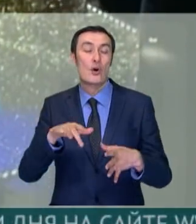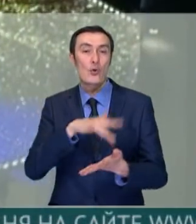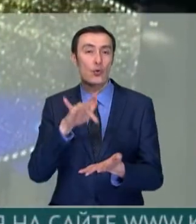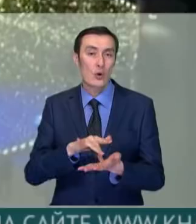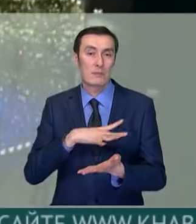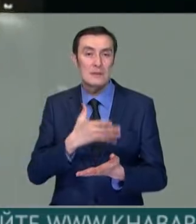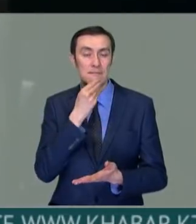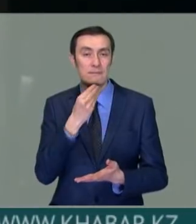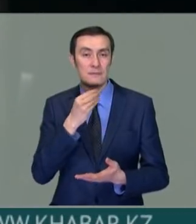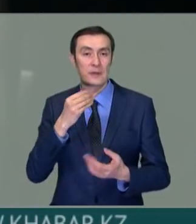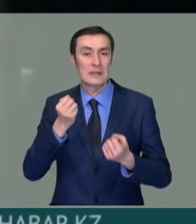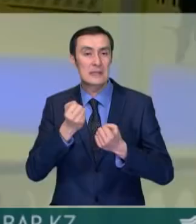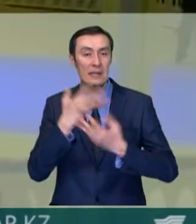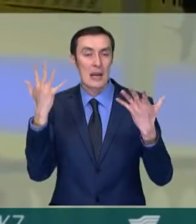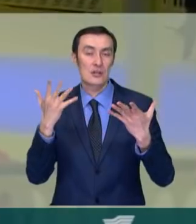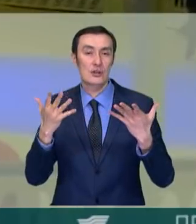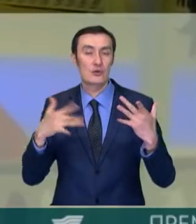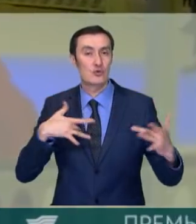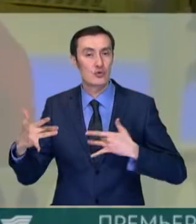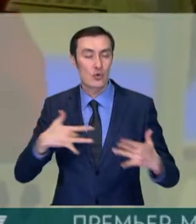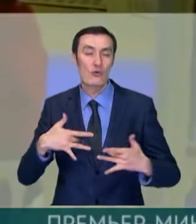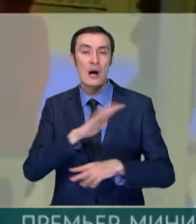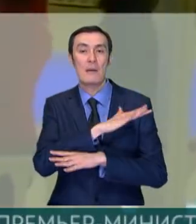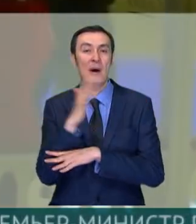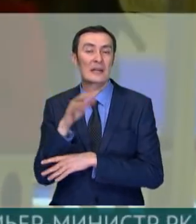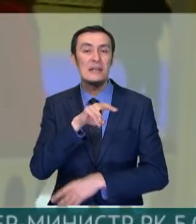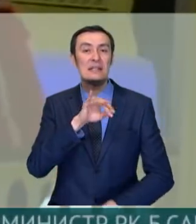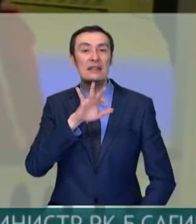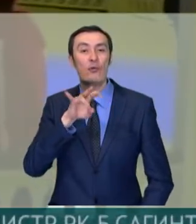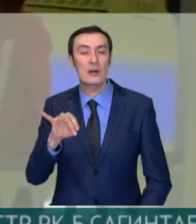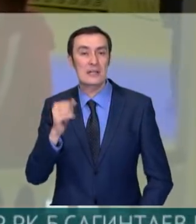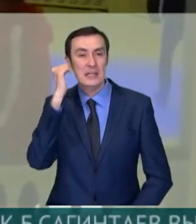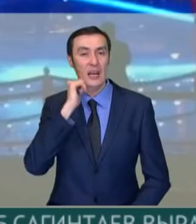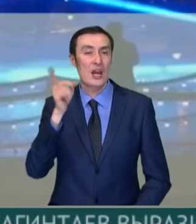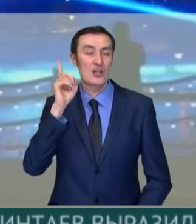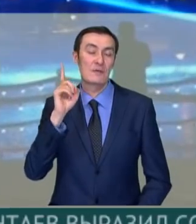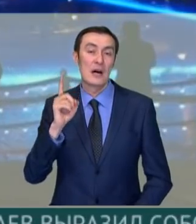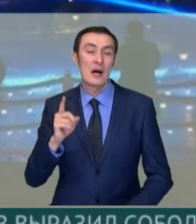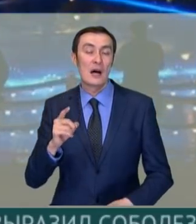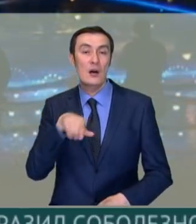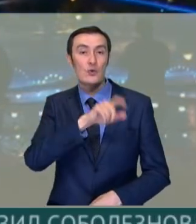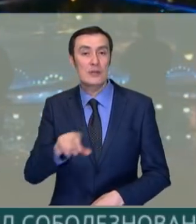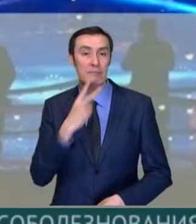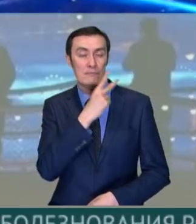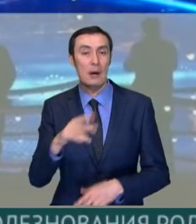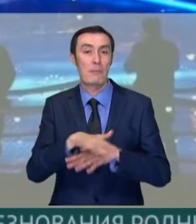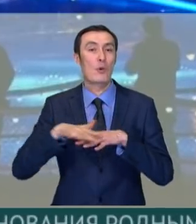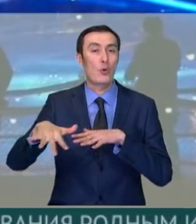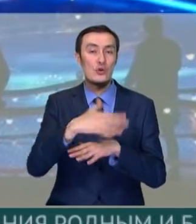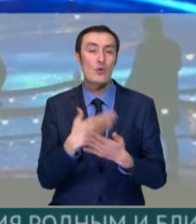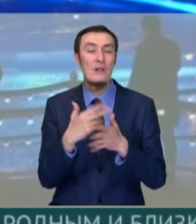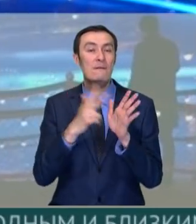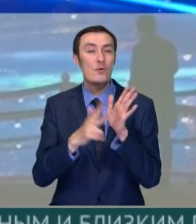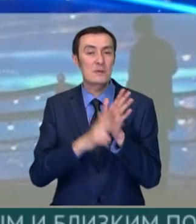украсили сотни ярких инсталляций и световых шоу. В парке Тиволи, одном из старейших в мире, над головами посетителей на площади около